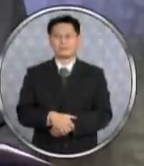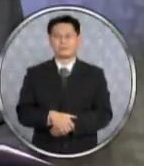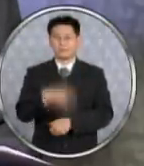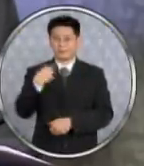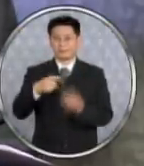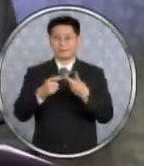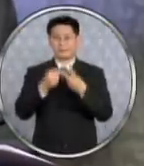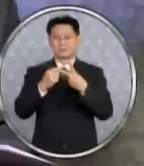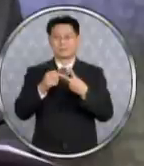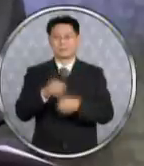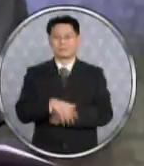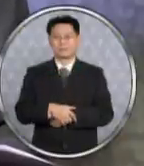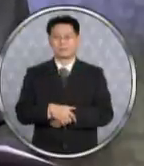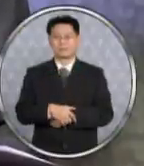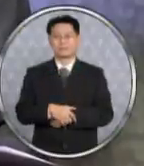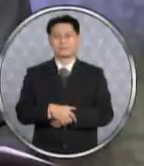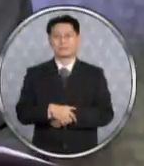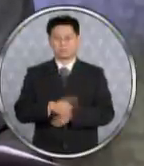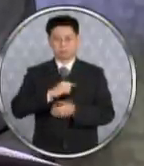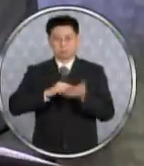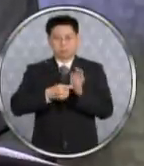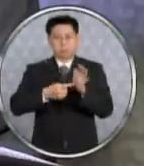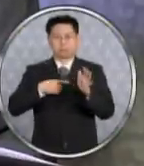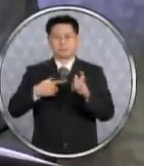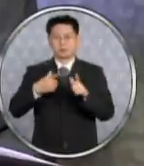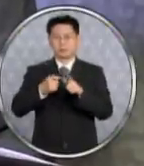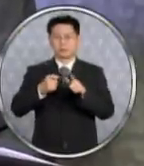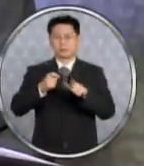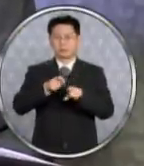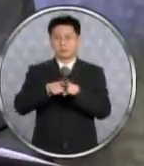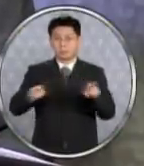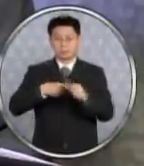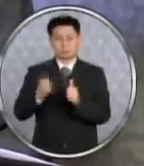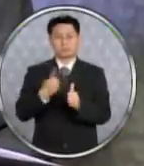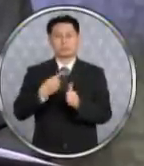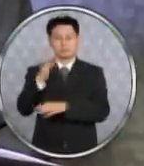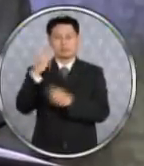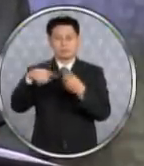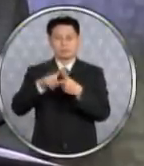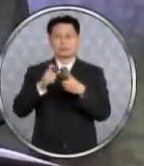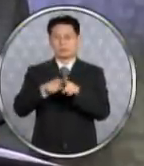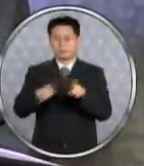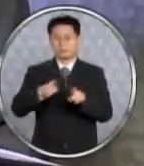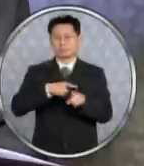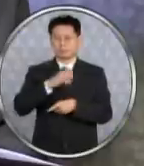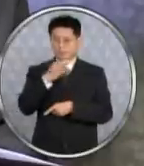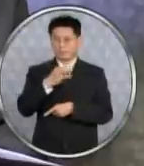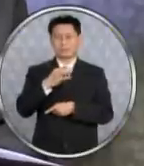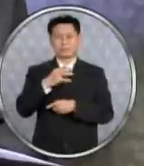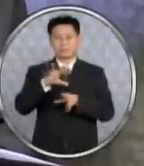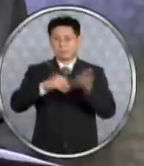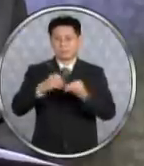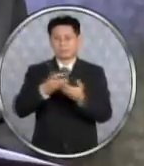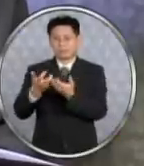么第二个就是我要体现公平第一，政府要公平分配资源，缩小贫